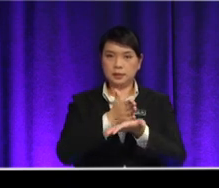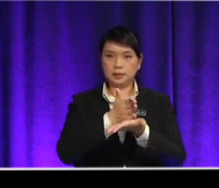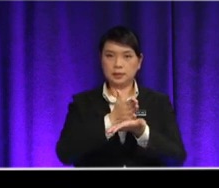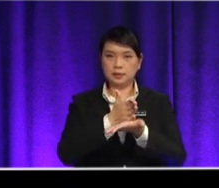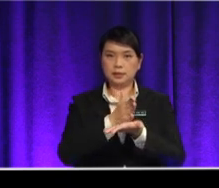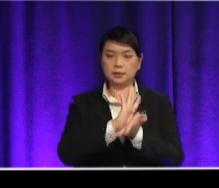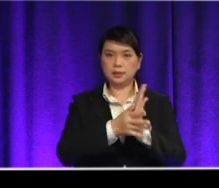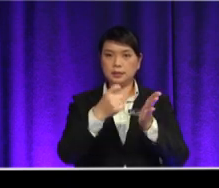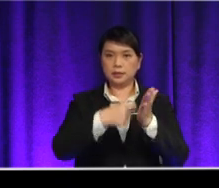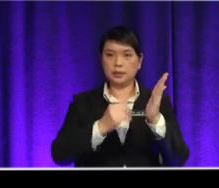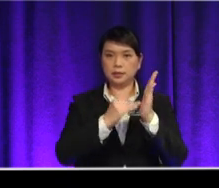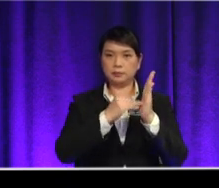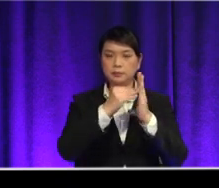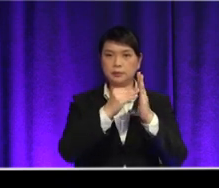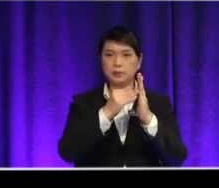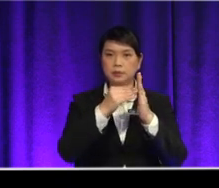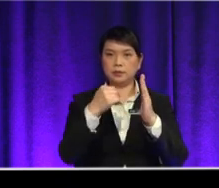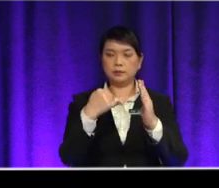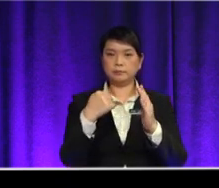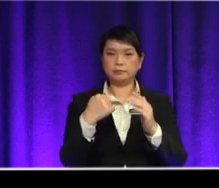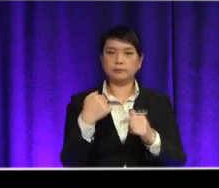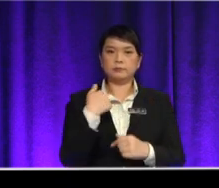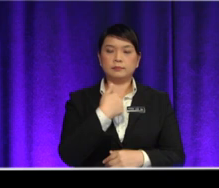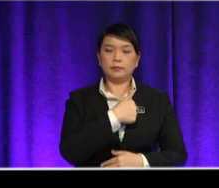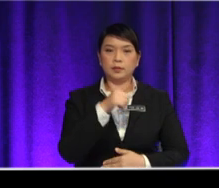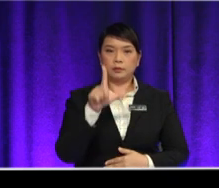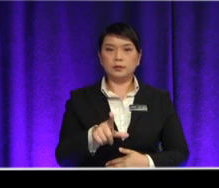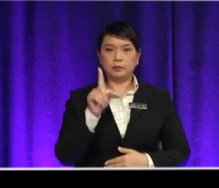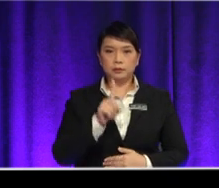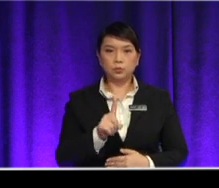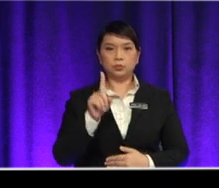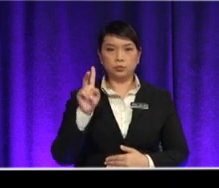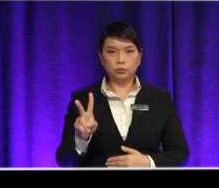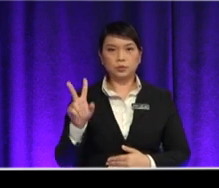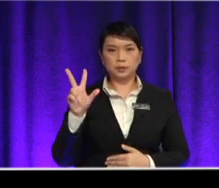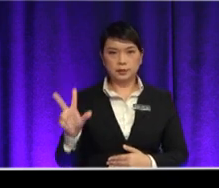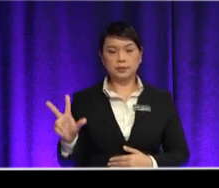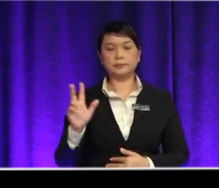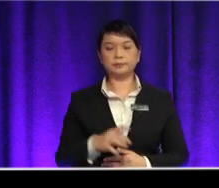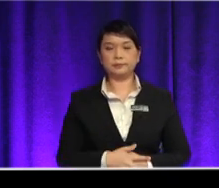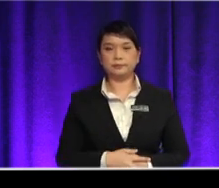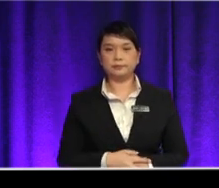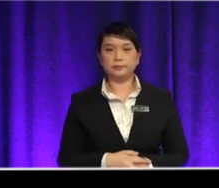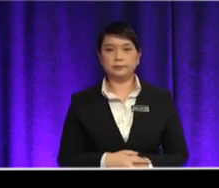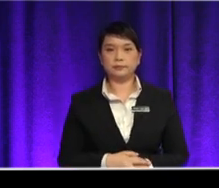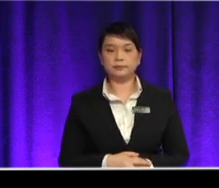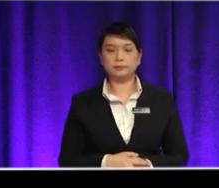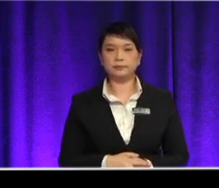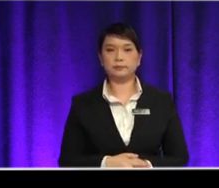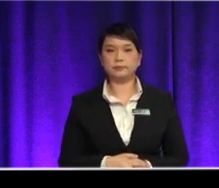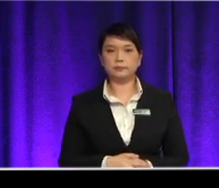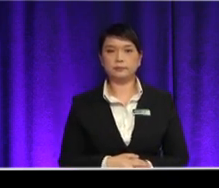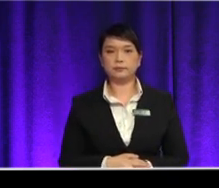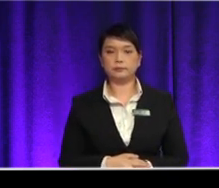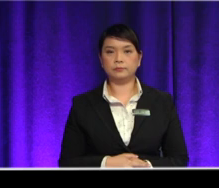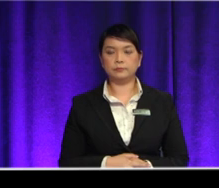kekerapan kita letak sebab dia kata seorang. So 1, 2, 3 dan seterusnya. Baik. Jadi murid plotlah sebegini satu per